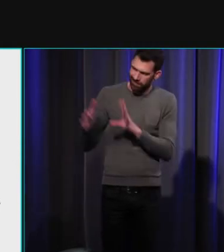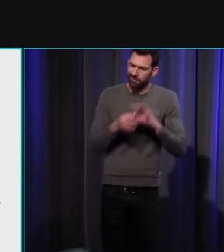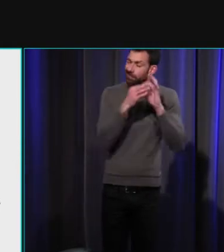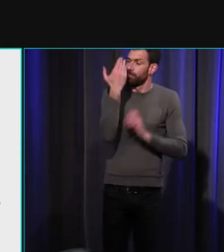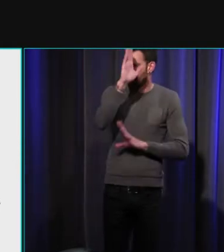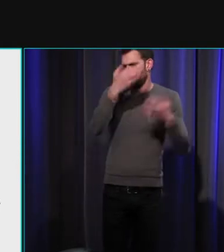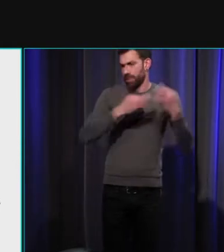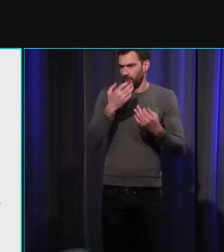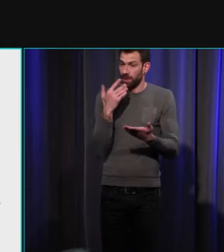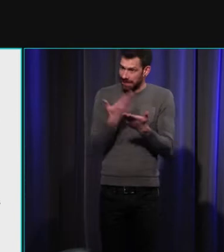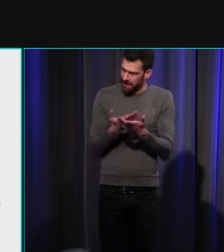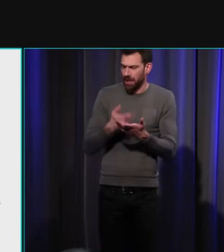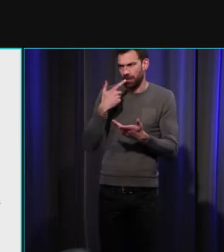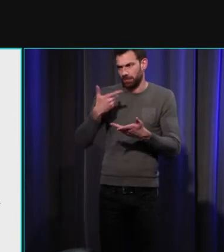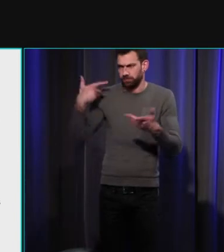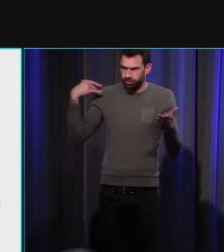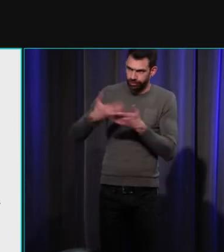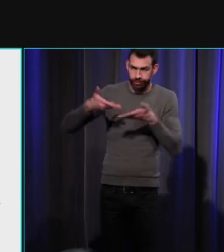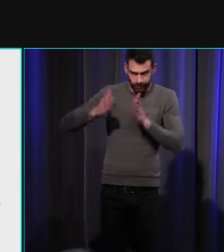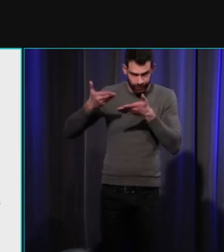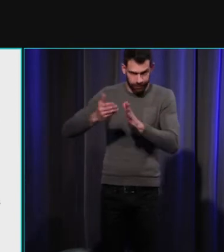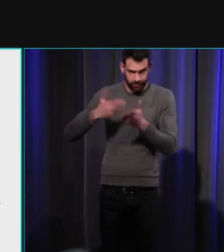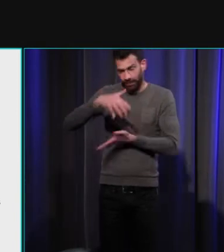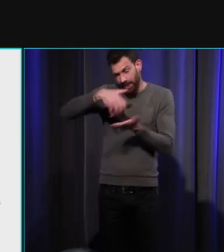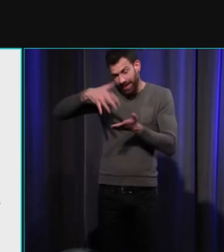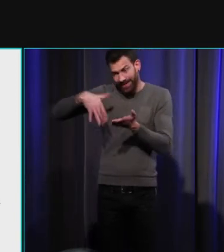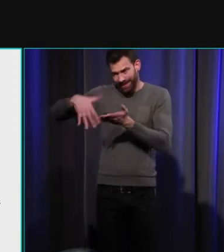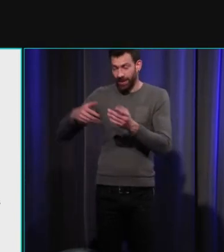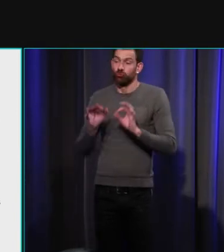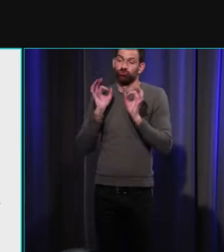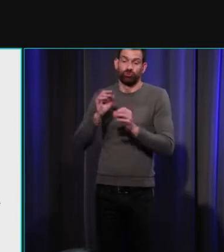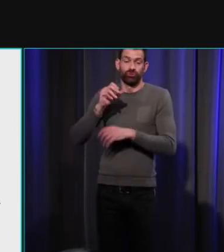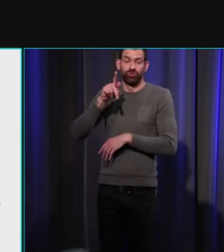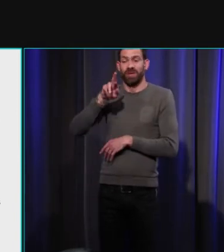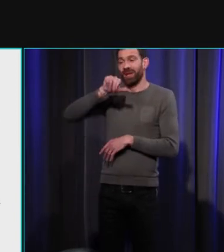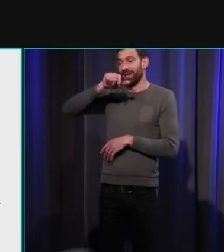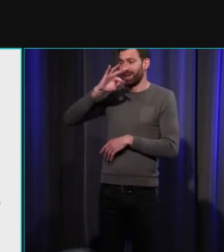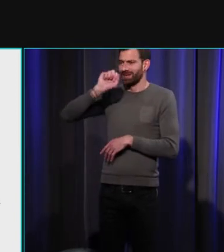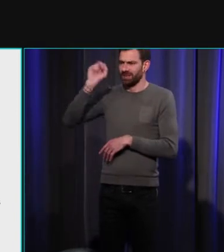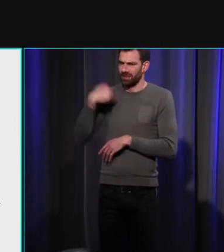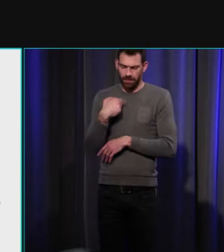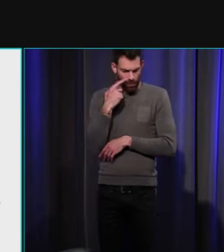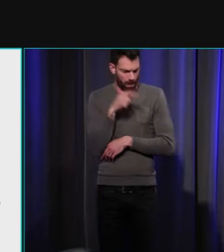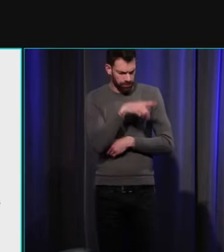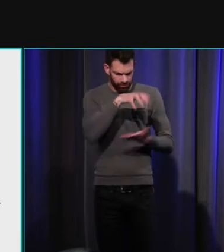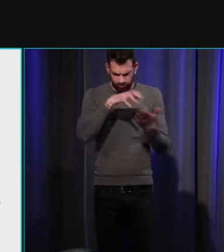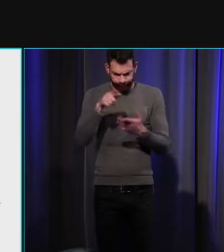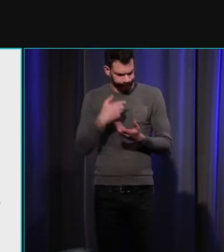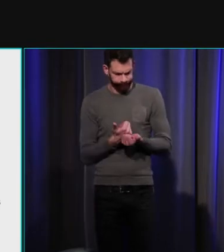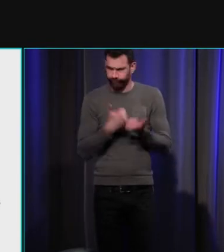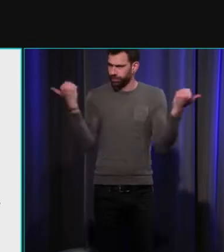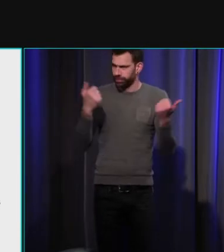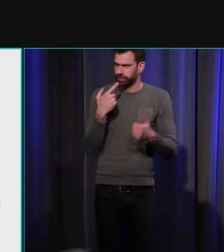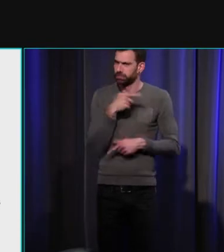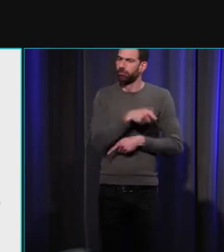cela ça fait beaucoup de décisions beaucoup de textes et gratien vois que certains d'entre eux sont discordants intel compte s'il